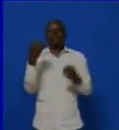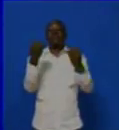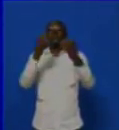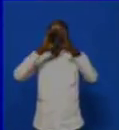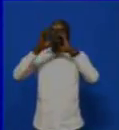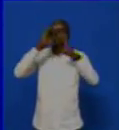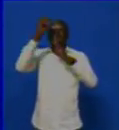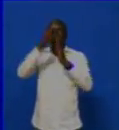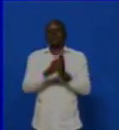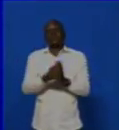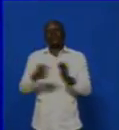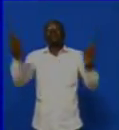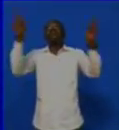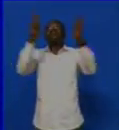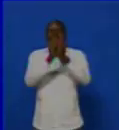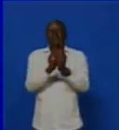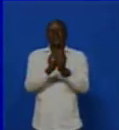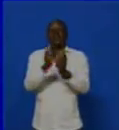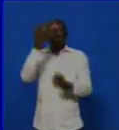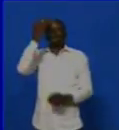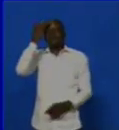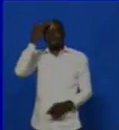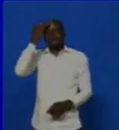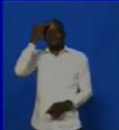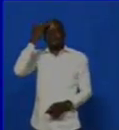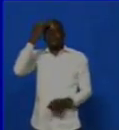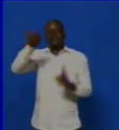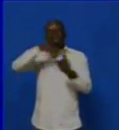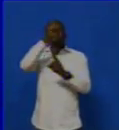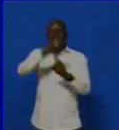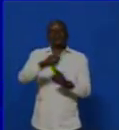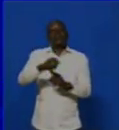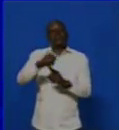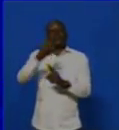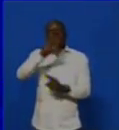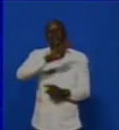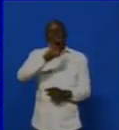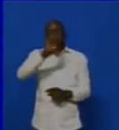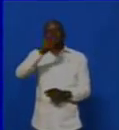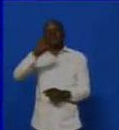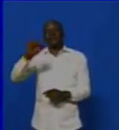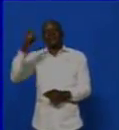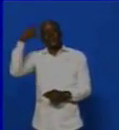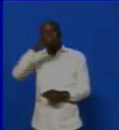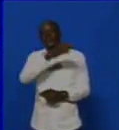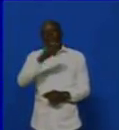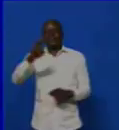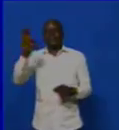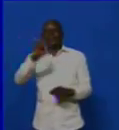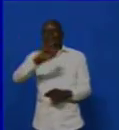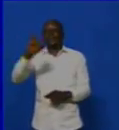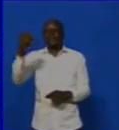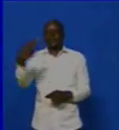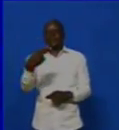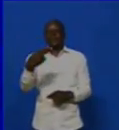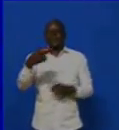cours de cette rencontre, à savoir la situation épidémiologique du VIH au Burkina Faso et